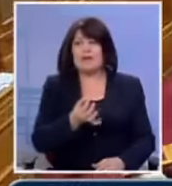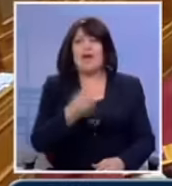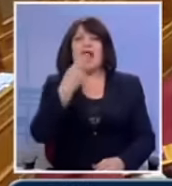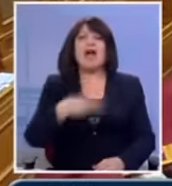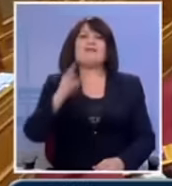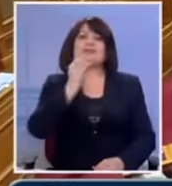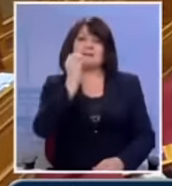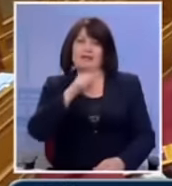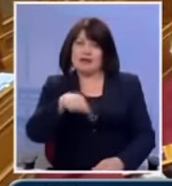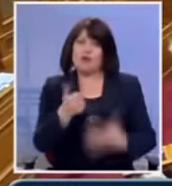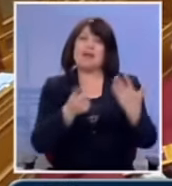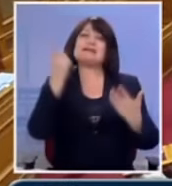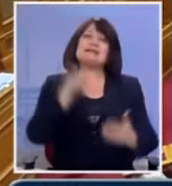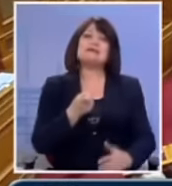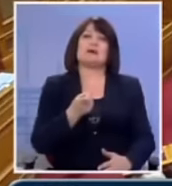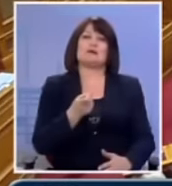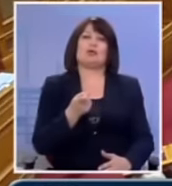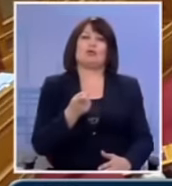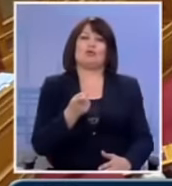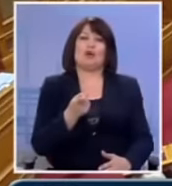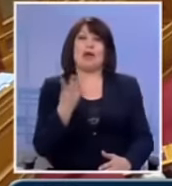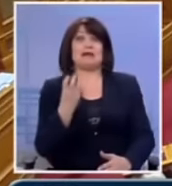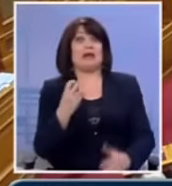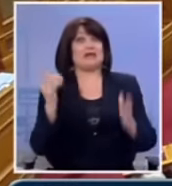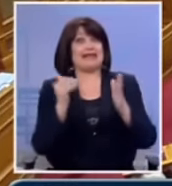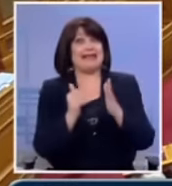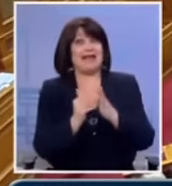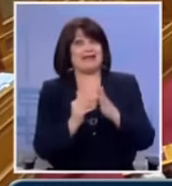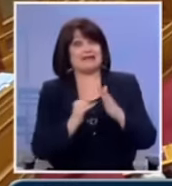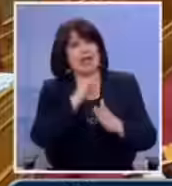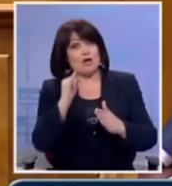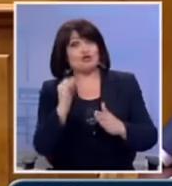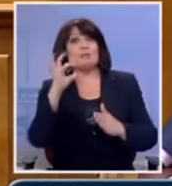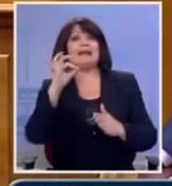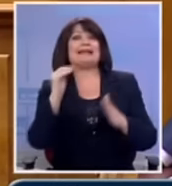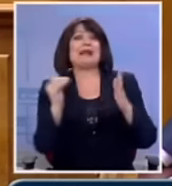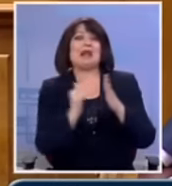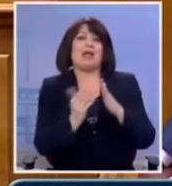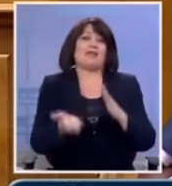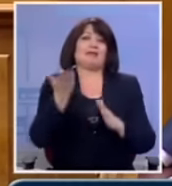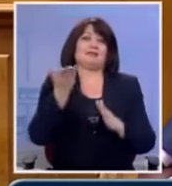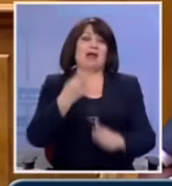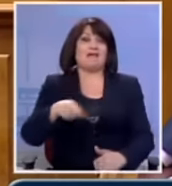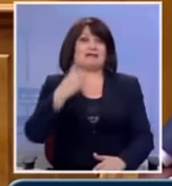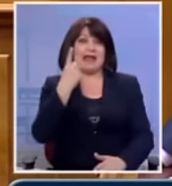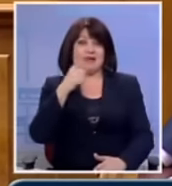αύξηση 0,6% από 30.000 ως 50.000. Αύξηση